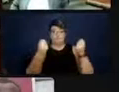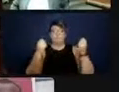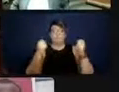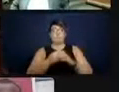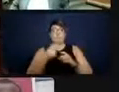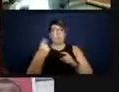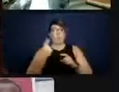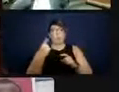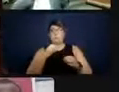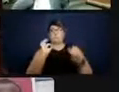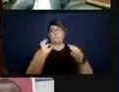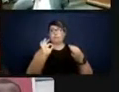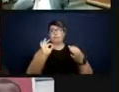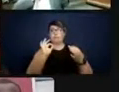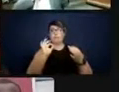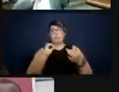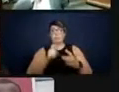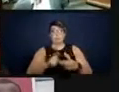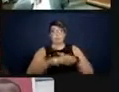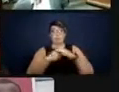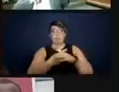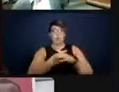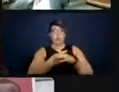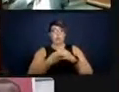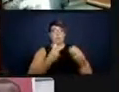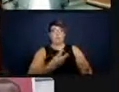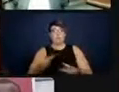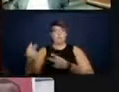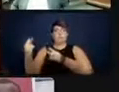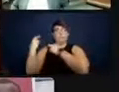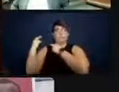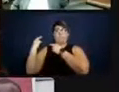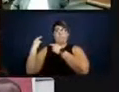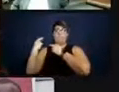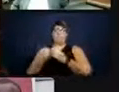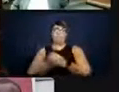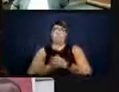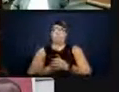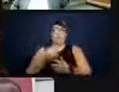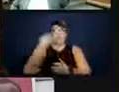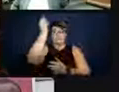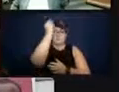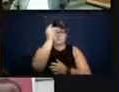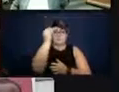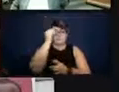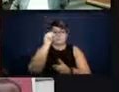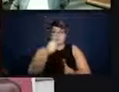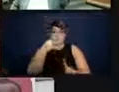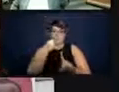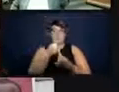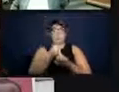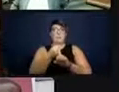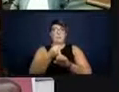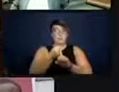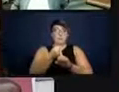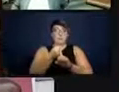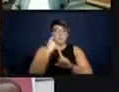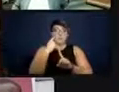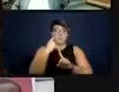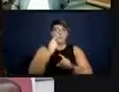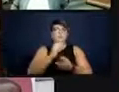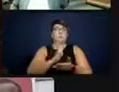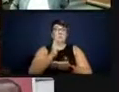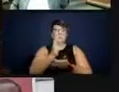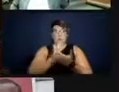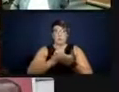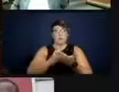kuzungumzia mambo ambayo tumeweza kuyafurahia pale ambapo tulikuwa tunaanza